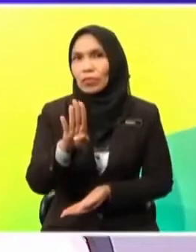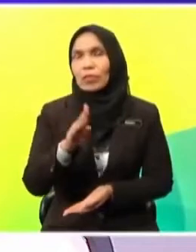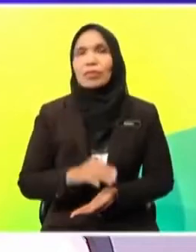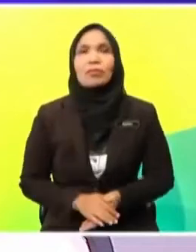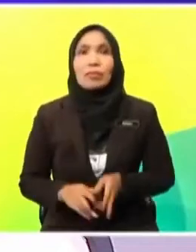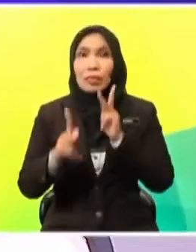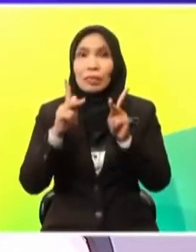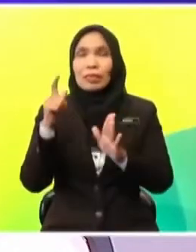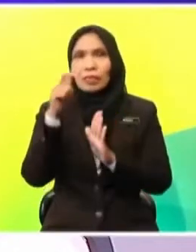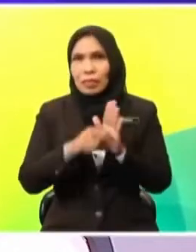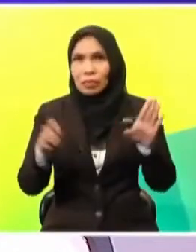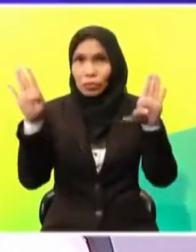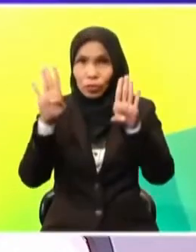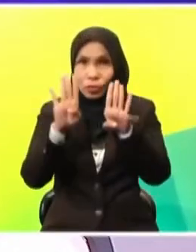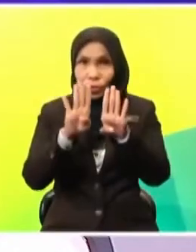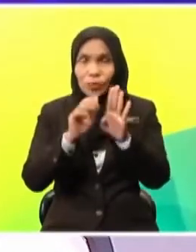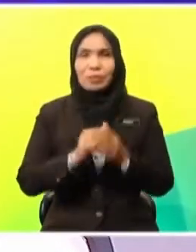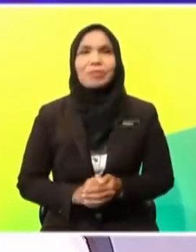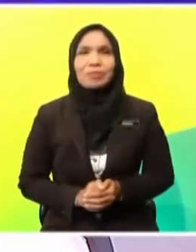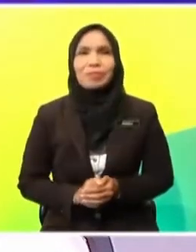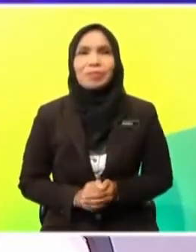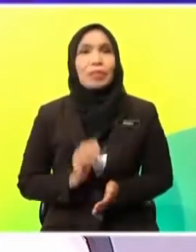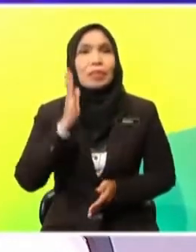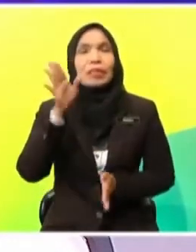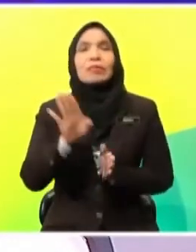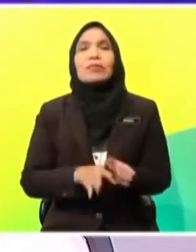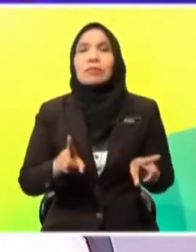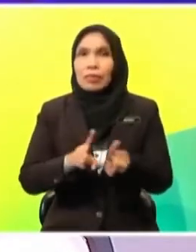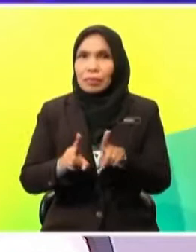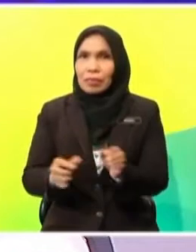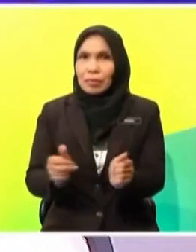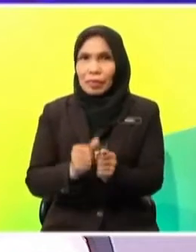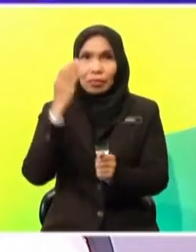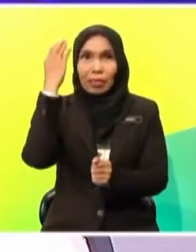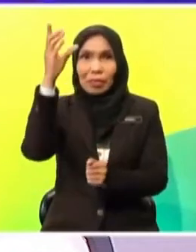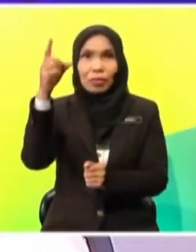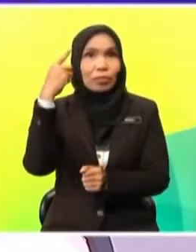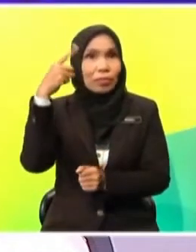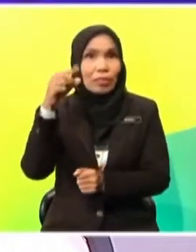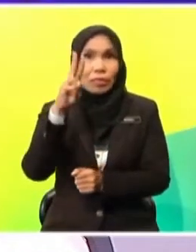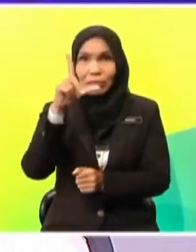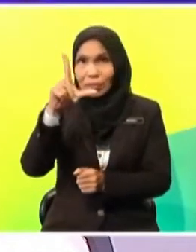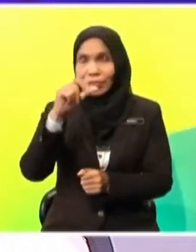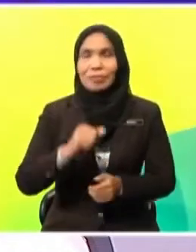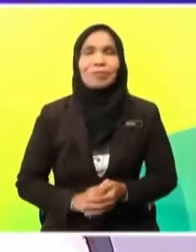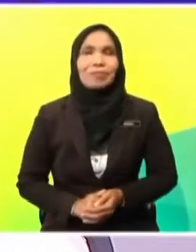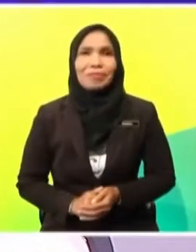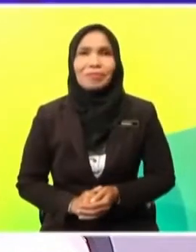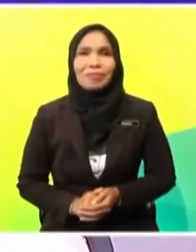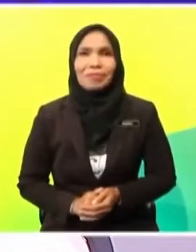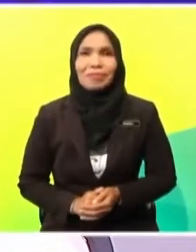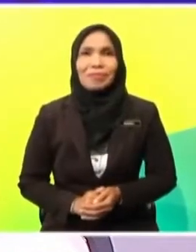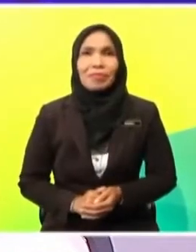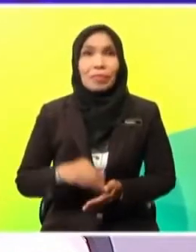pada hari ini anda akan bersama dengan C guzzle kita akan belajar bagaimana untuk mengenal pasti dan menyalin